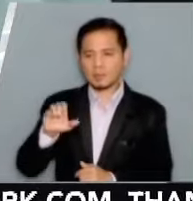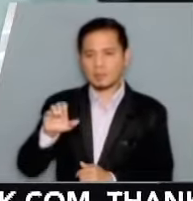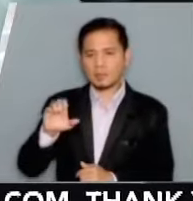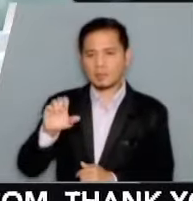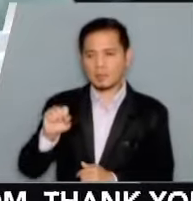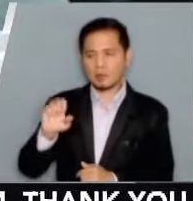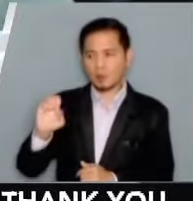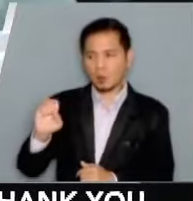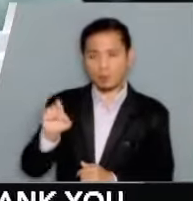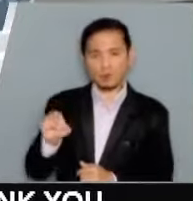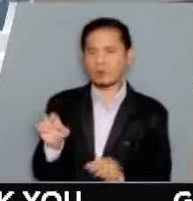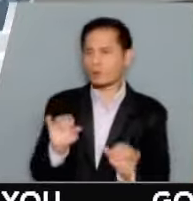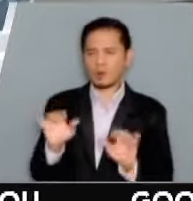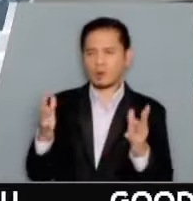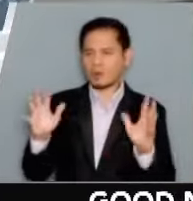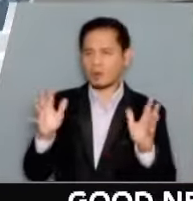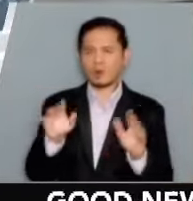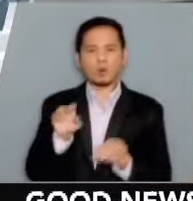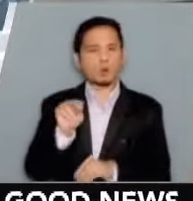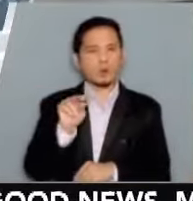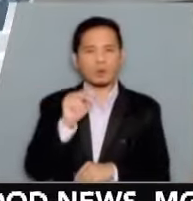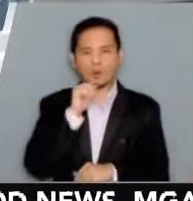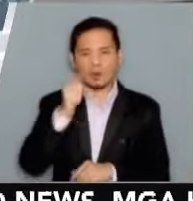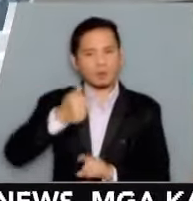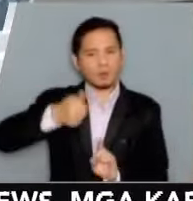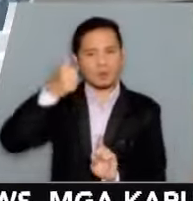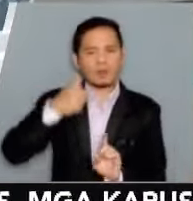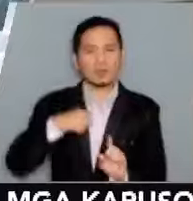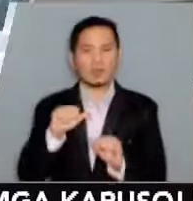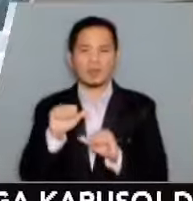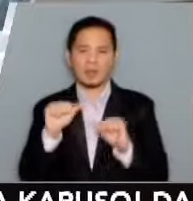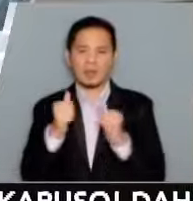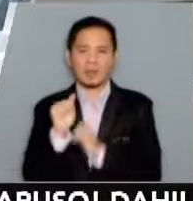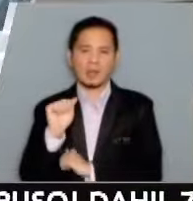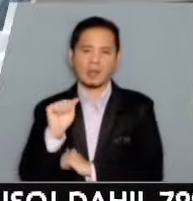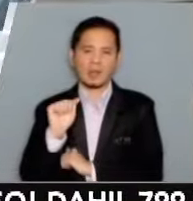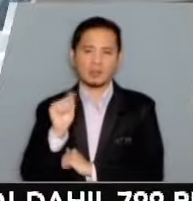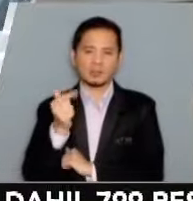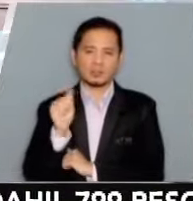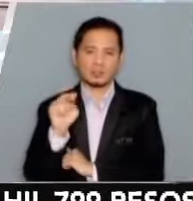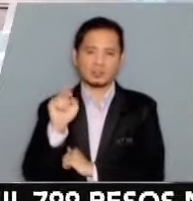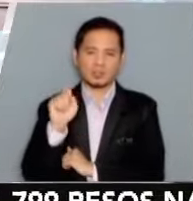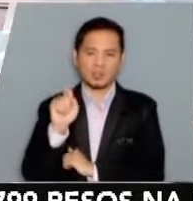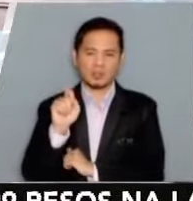winner mga loto Agent lang daw sila na kumukubra para sa mga totoong na